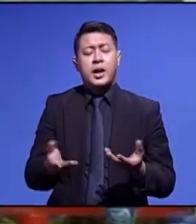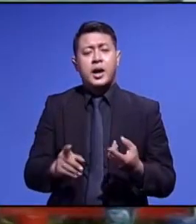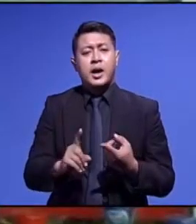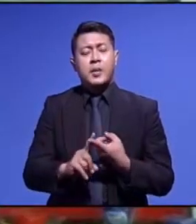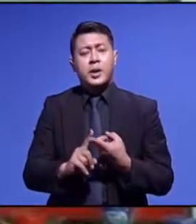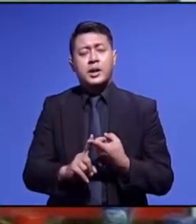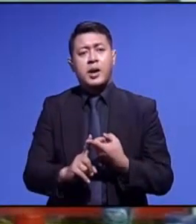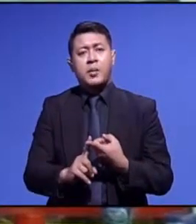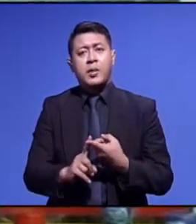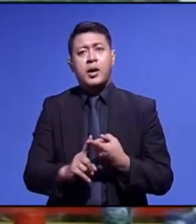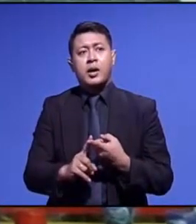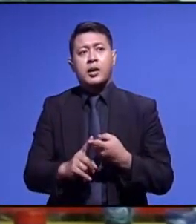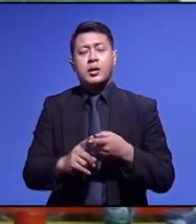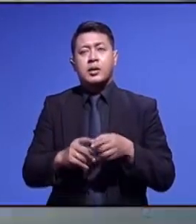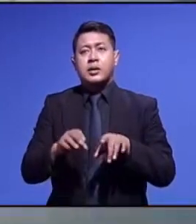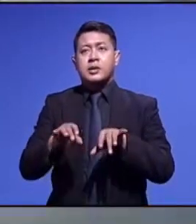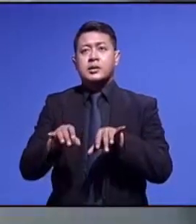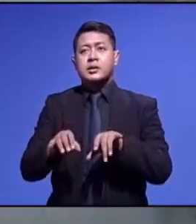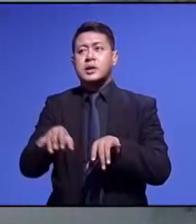tuh mereka ngalihkan kasir dulu, Pak.